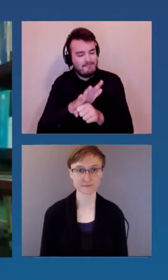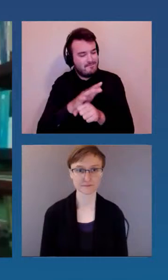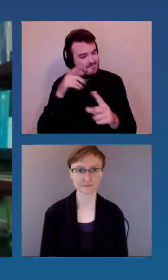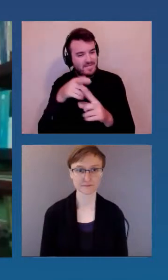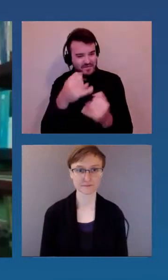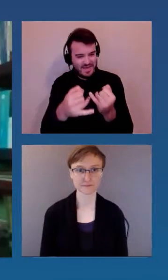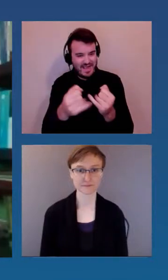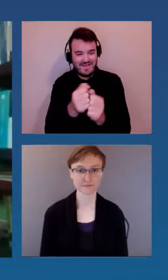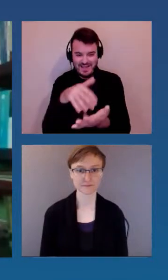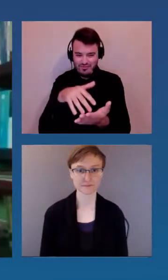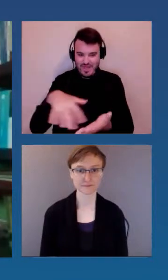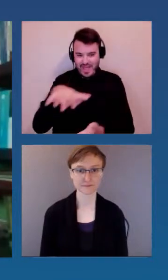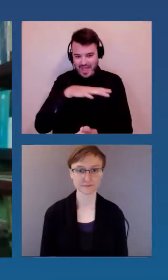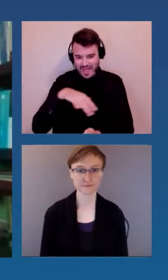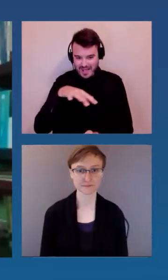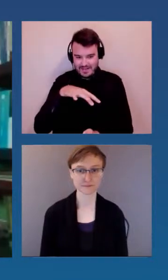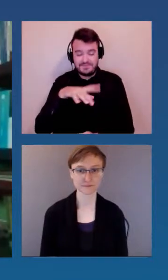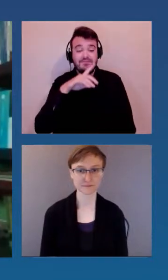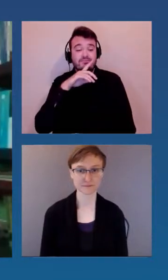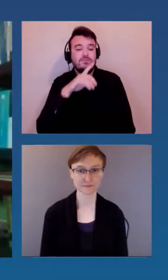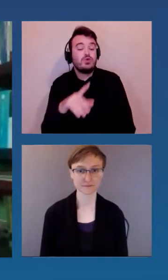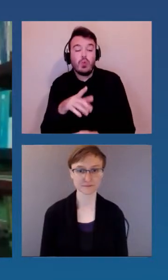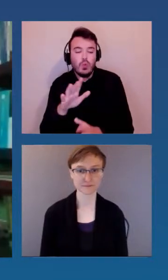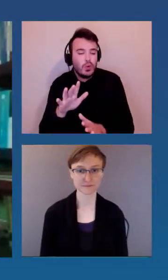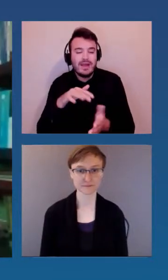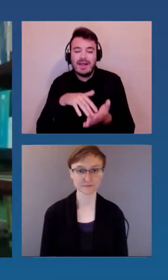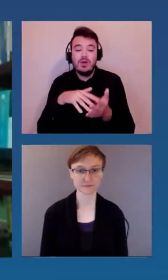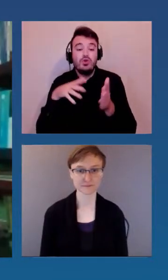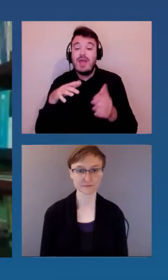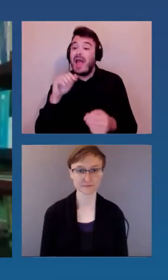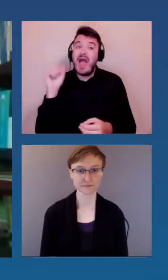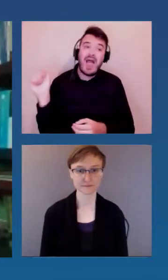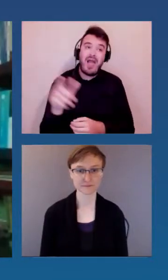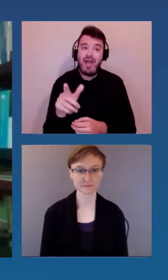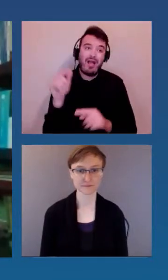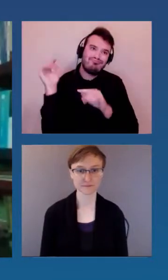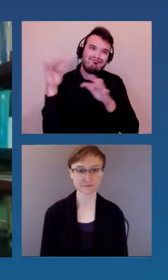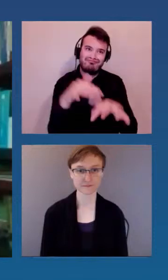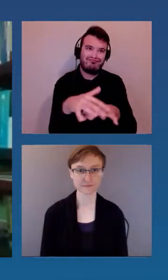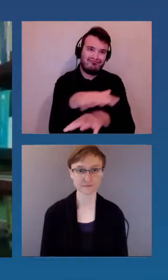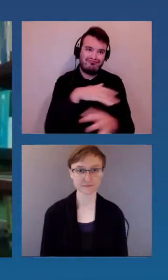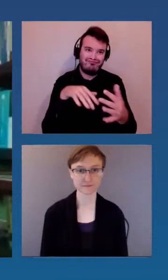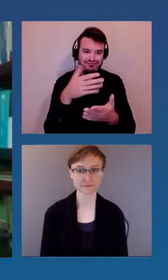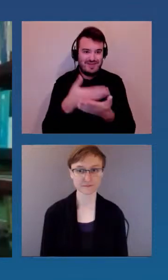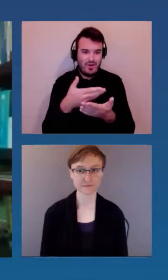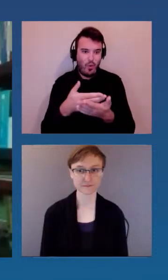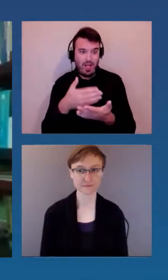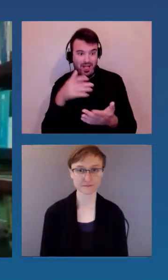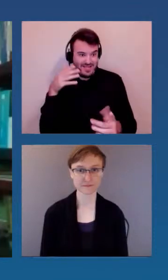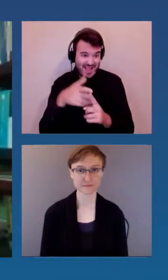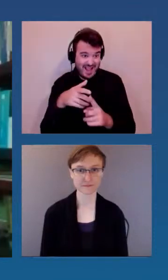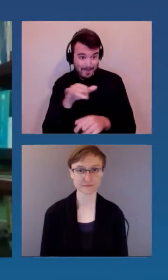santé de nos étudiants qui est, comme mes collègues l'ont si bien dit, c'est une priorité pour nous, pour nos étudiants et notre